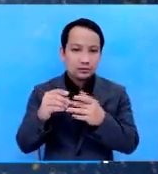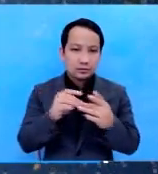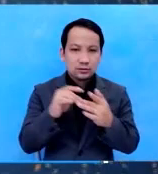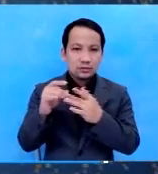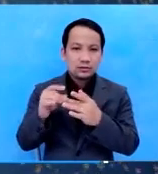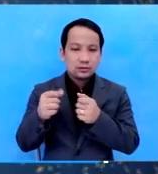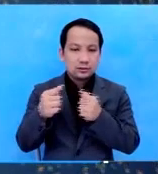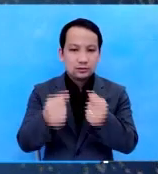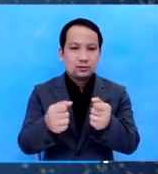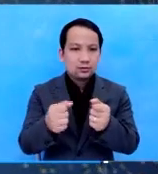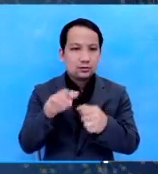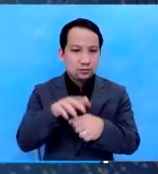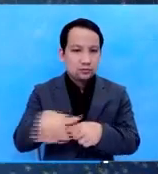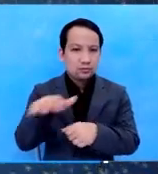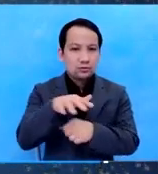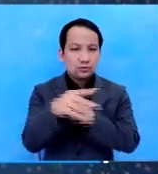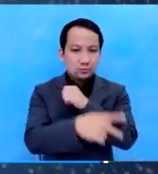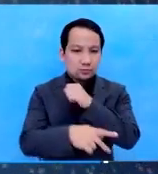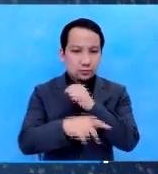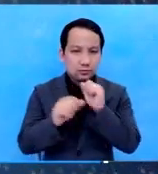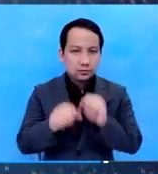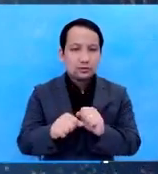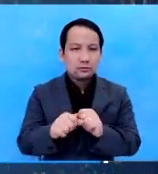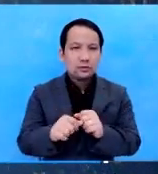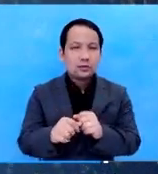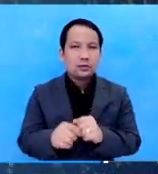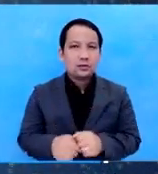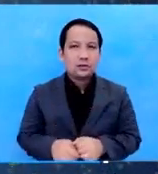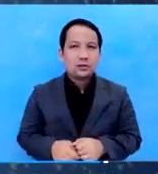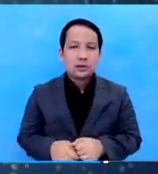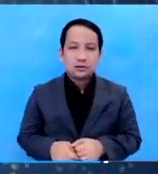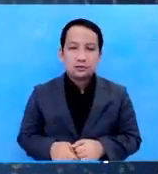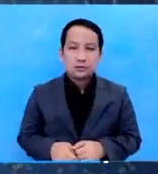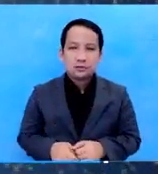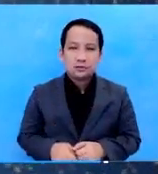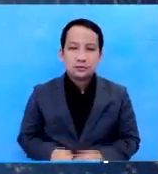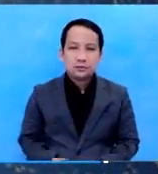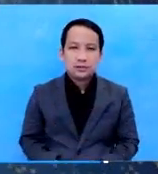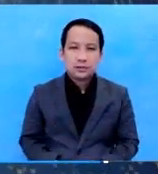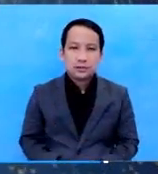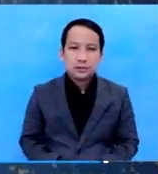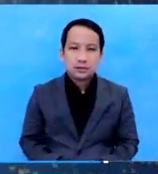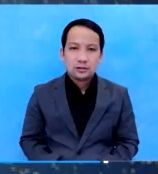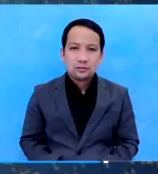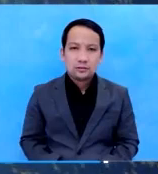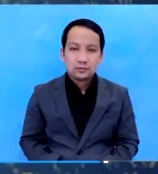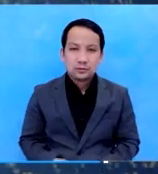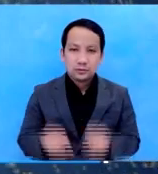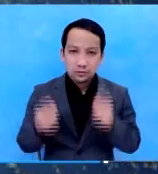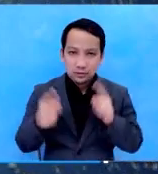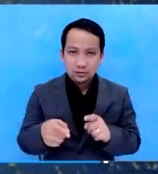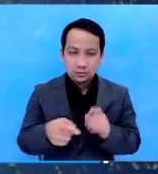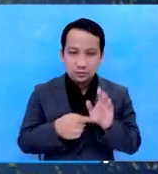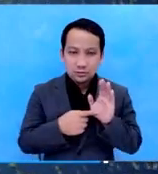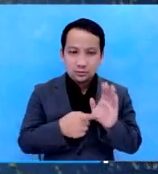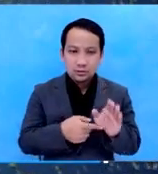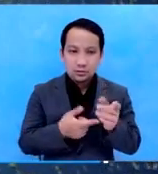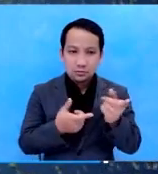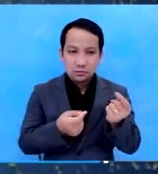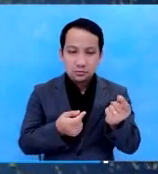strategically all over the province, ano? And we have also alerted na yung mga MTRIMOs natin sa mga